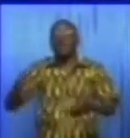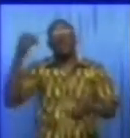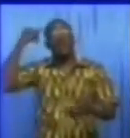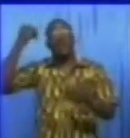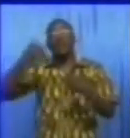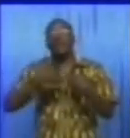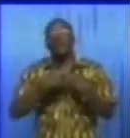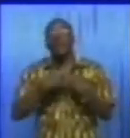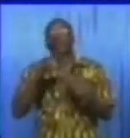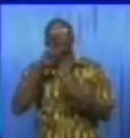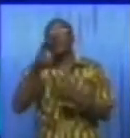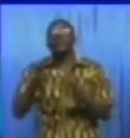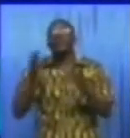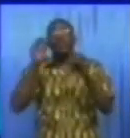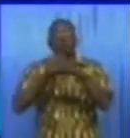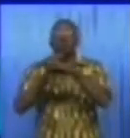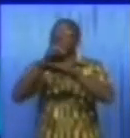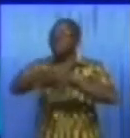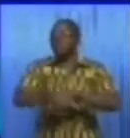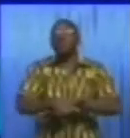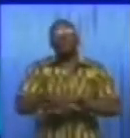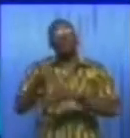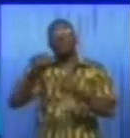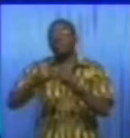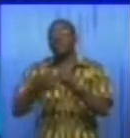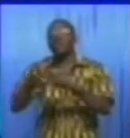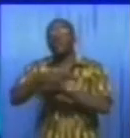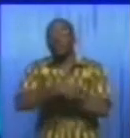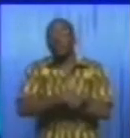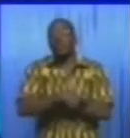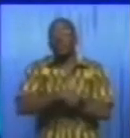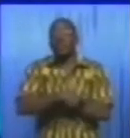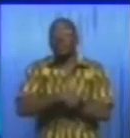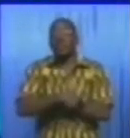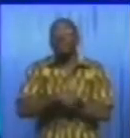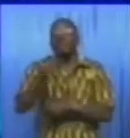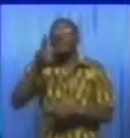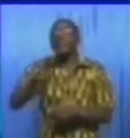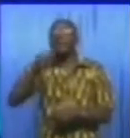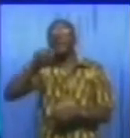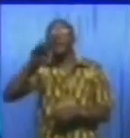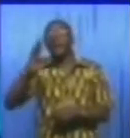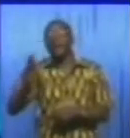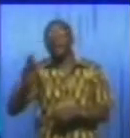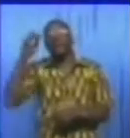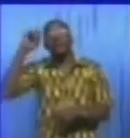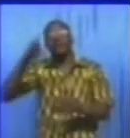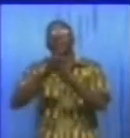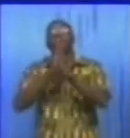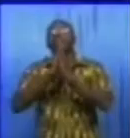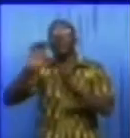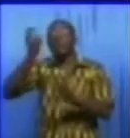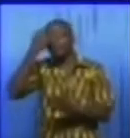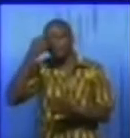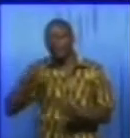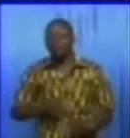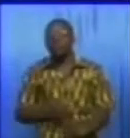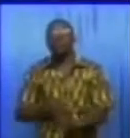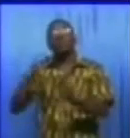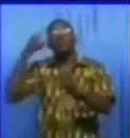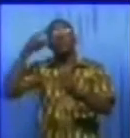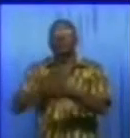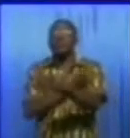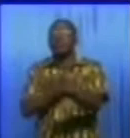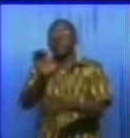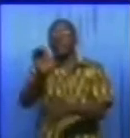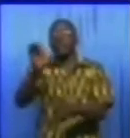plus que le Premier ministre soit plus obligé de jouer chaque jour aux pompiers. Les PTF ont aussi exhorté le gouvernement à poursuivre et surtout renforcer